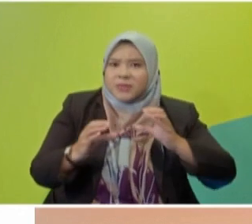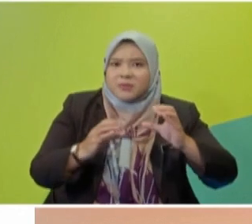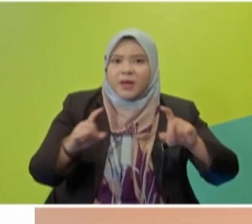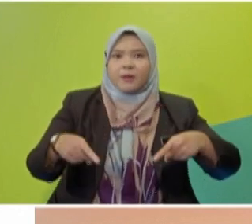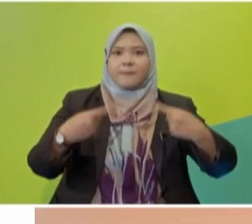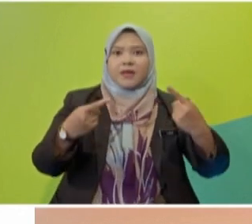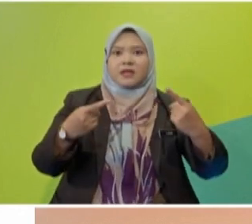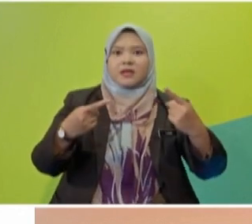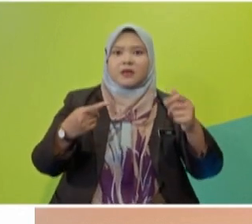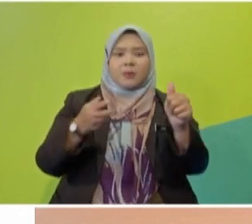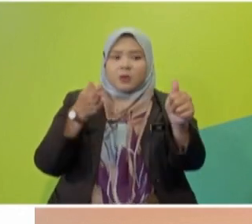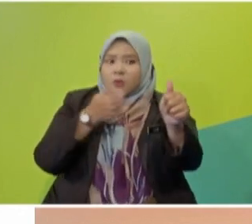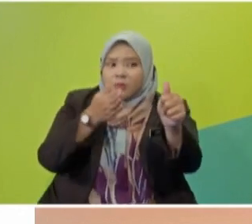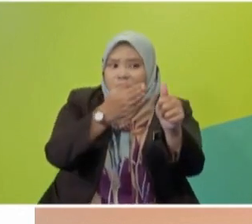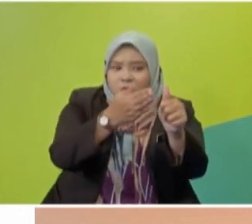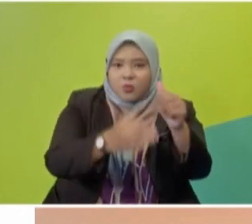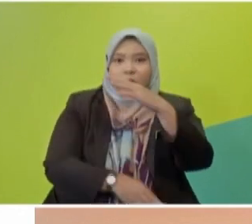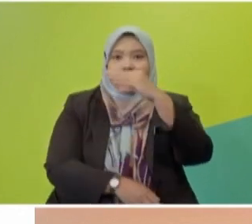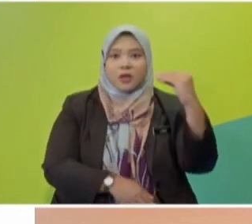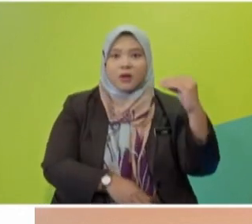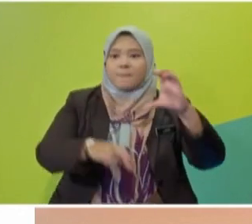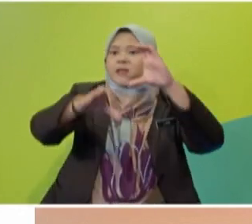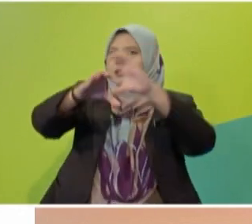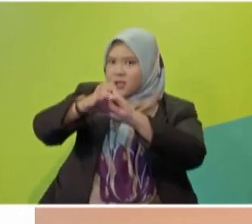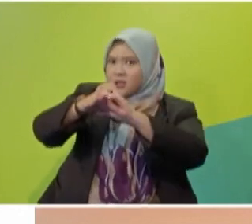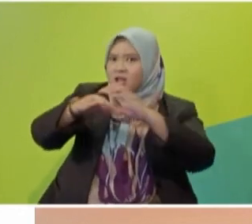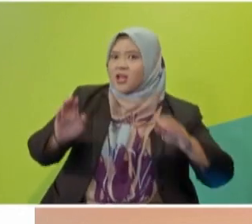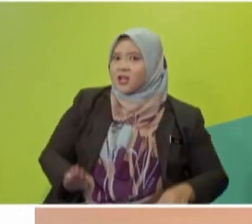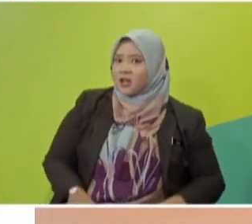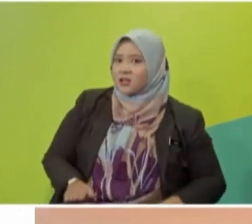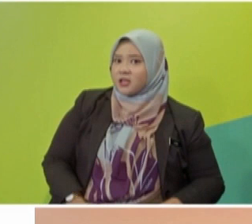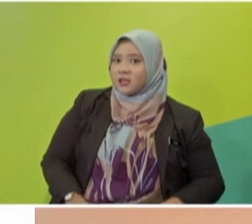pemburu lalu menggigit kaki pemburu itu.